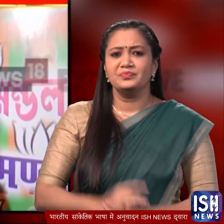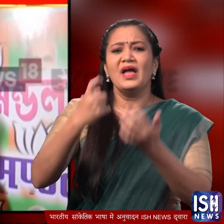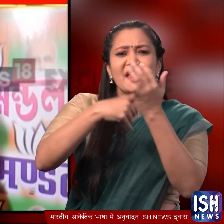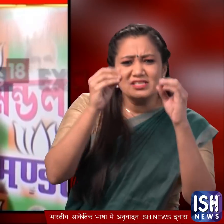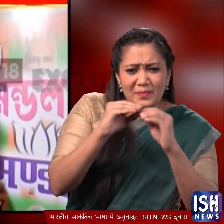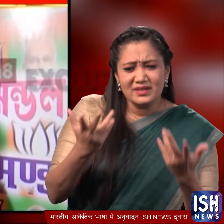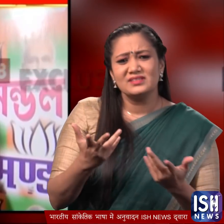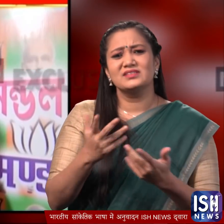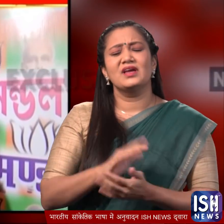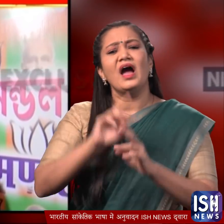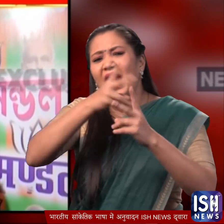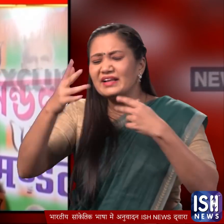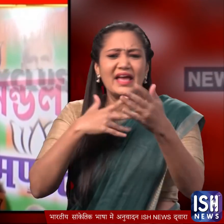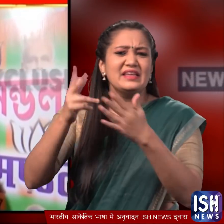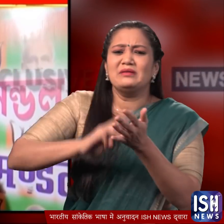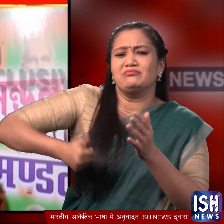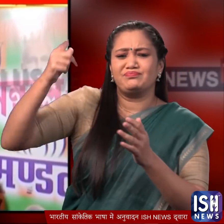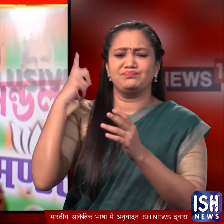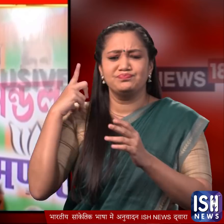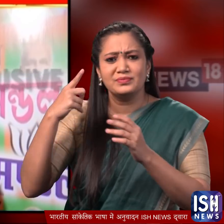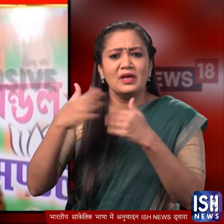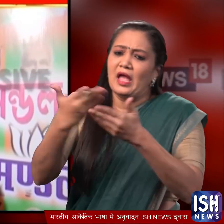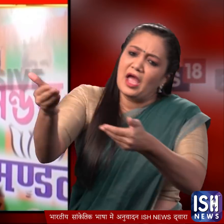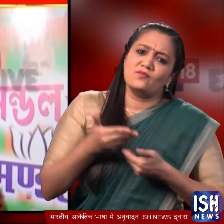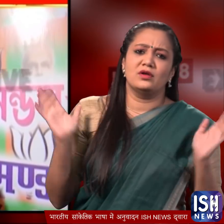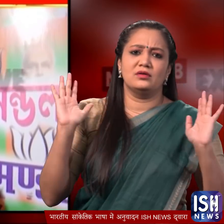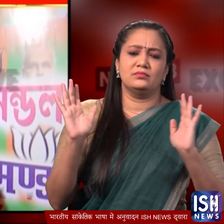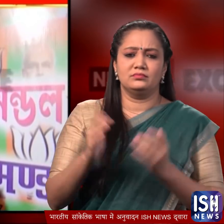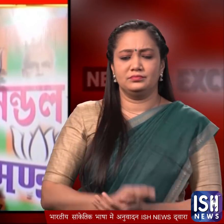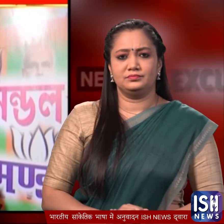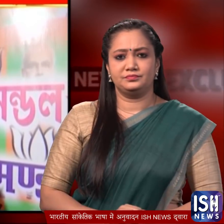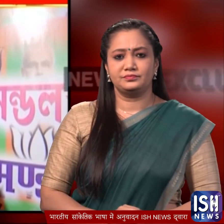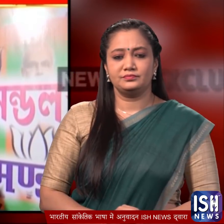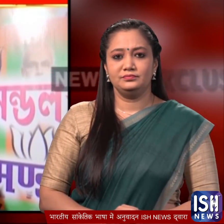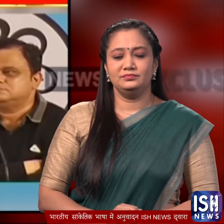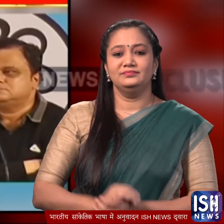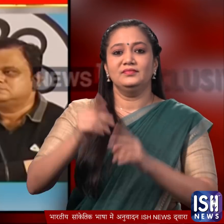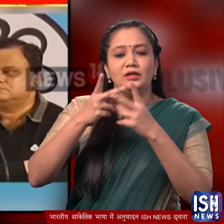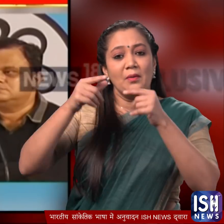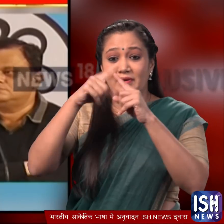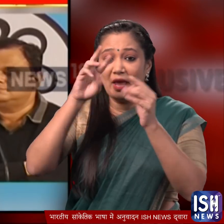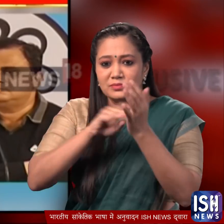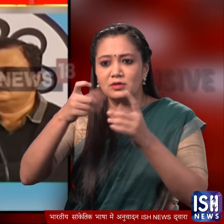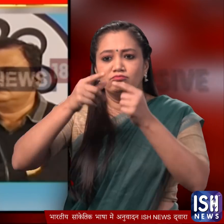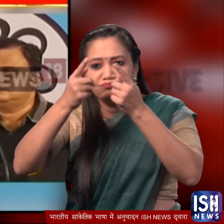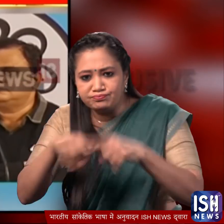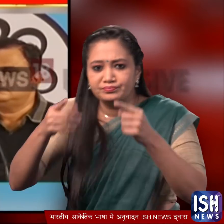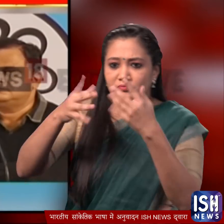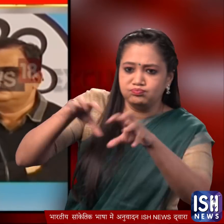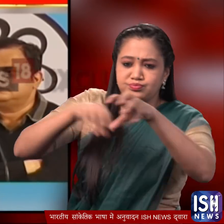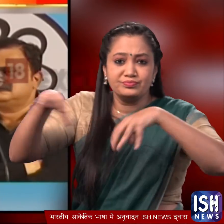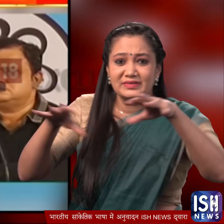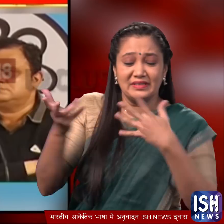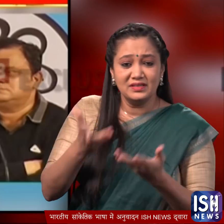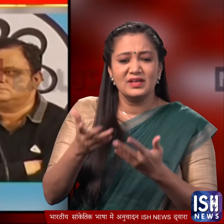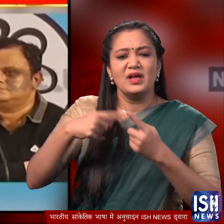राजीव बनर्जी हो या और भी कोई नेता हो, वो आएंगे, उनका स्वागत है। वहीं पार्टी में टूट की खबरों के बीच टीएमसी ने यह